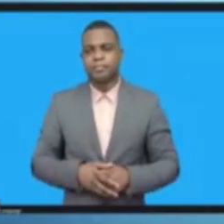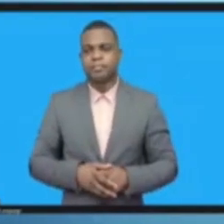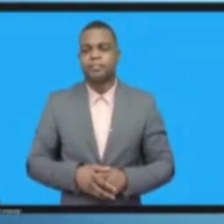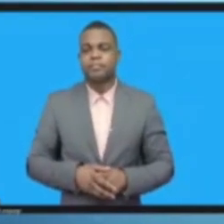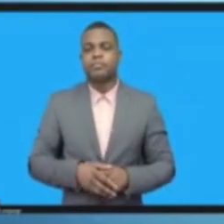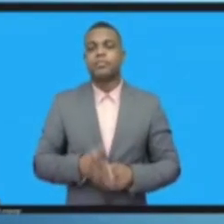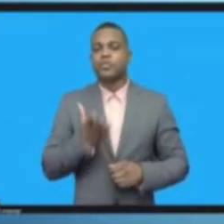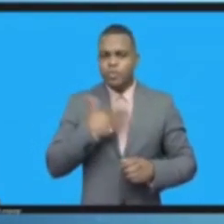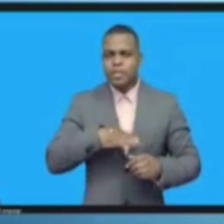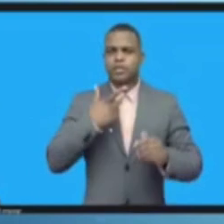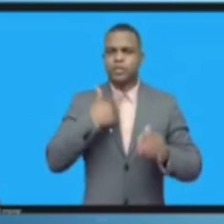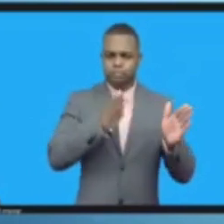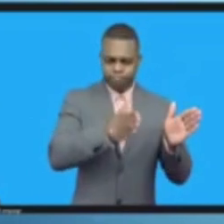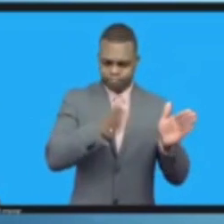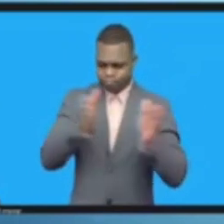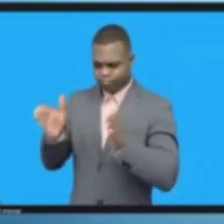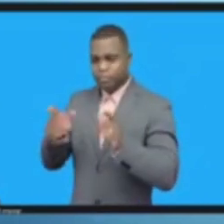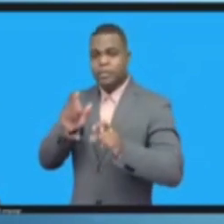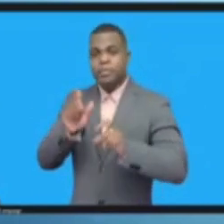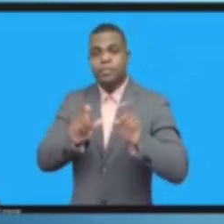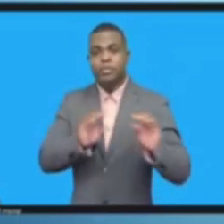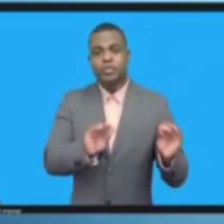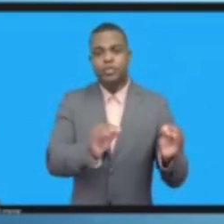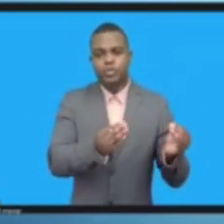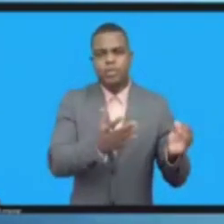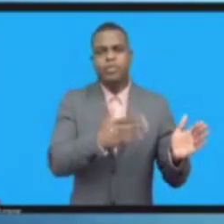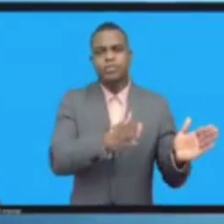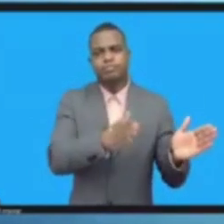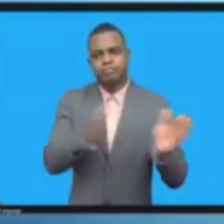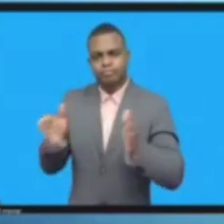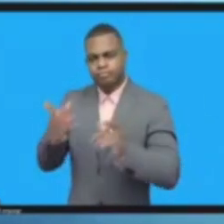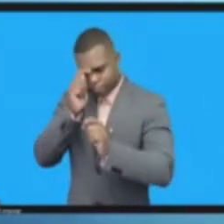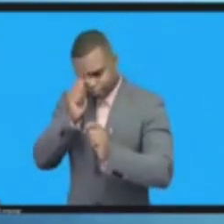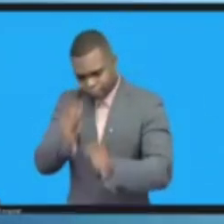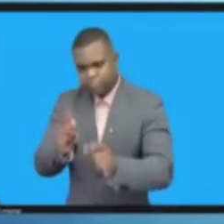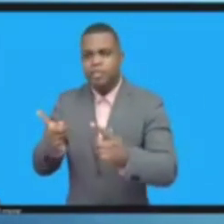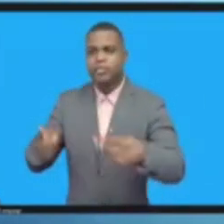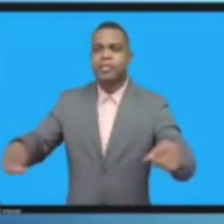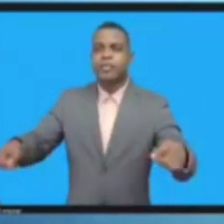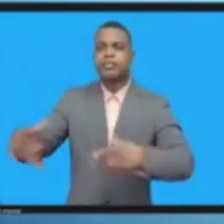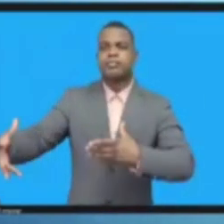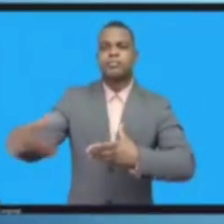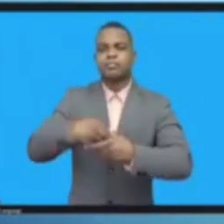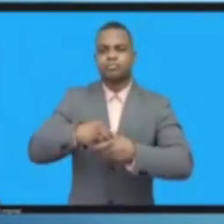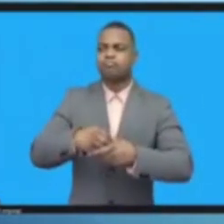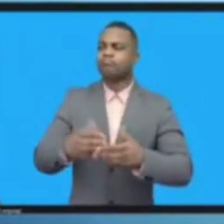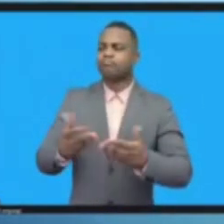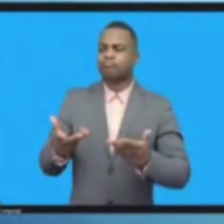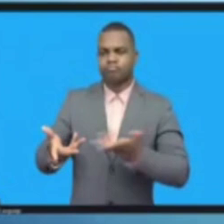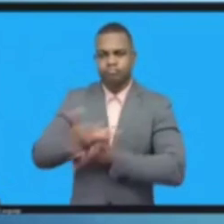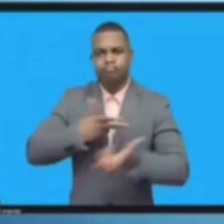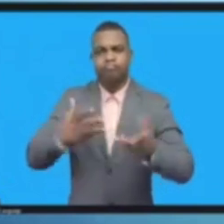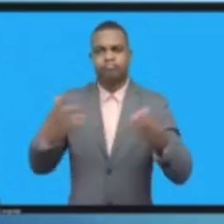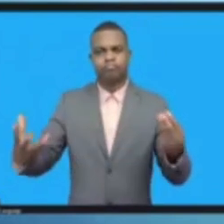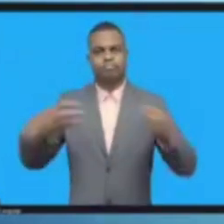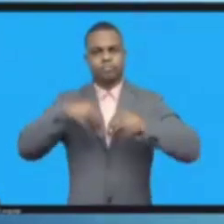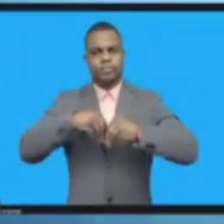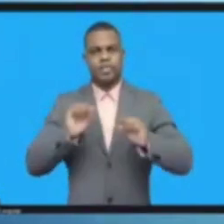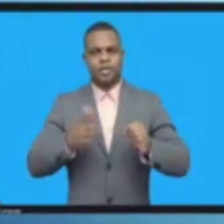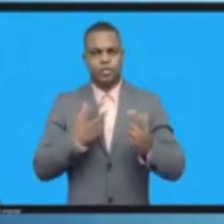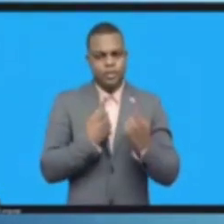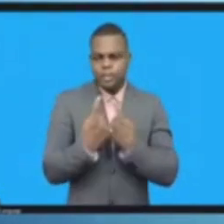où on peut répondre à nos besoins particuliers. Encore une fois, vu la possibilité qu'il